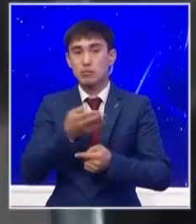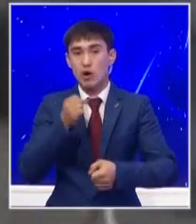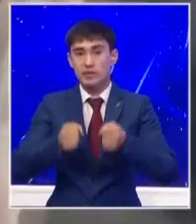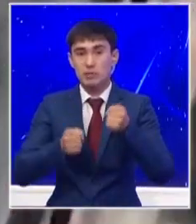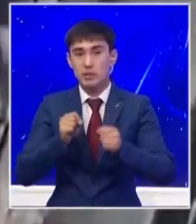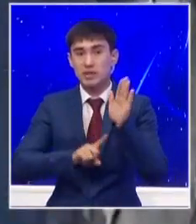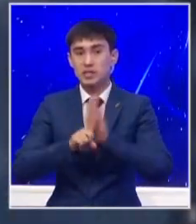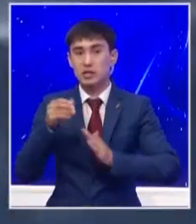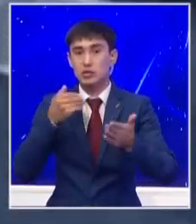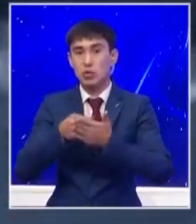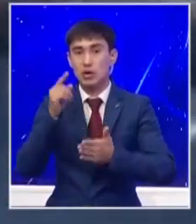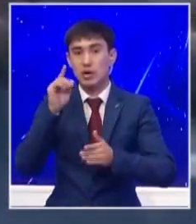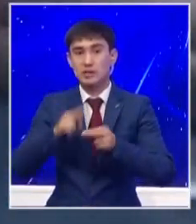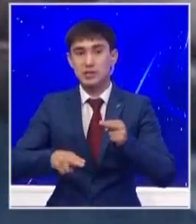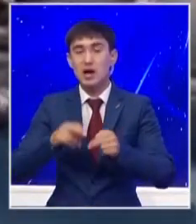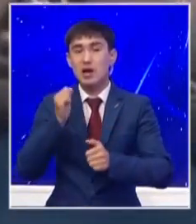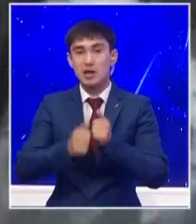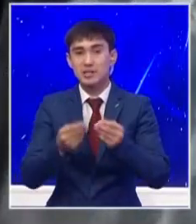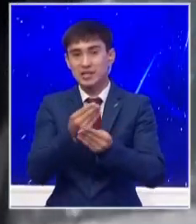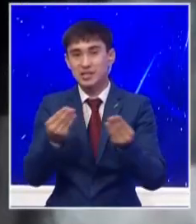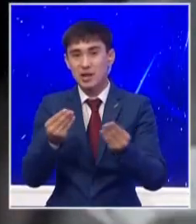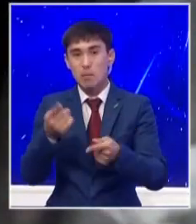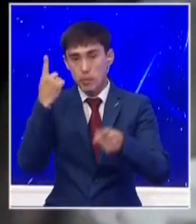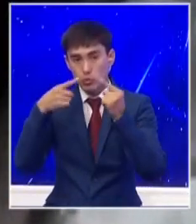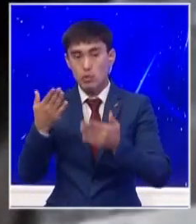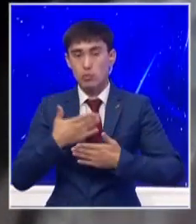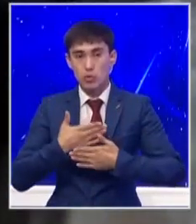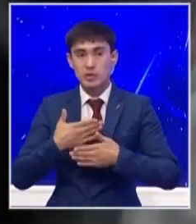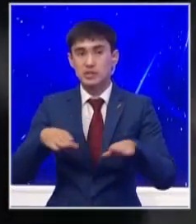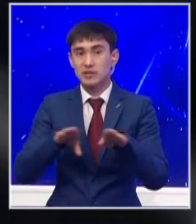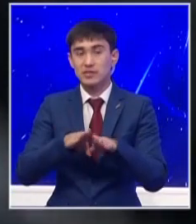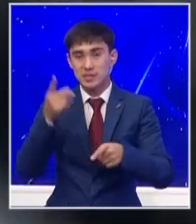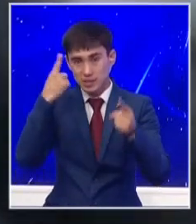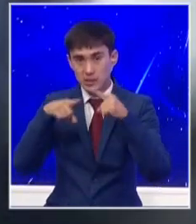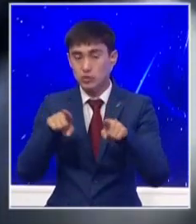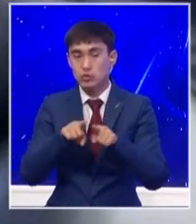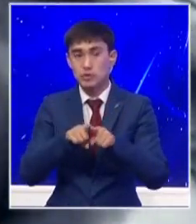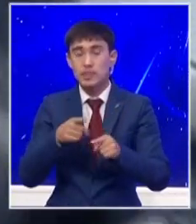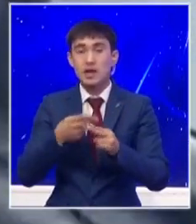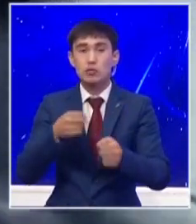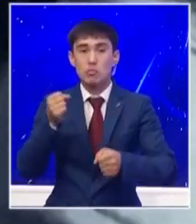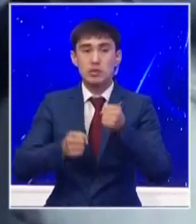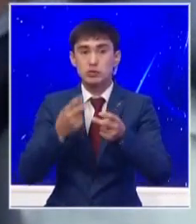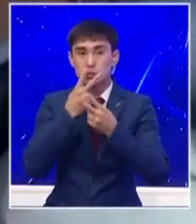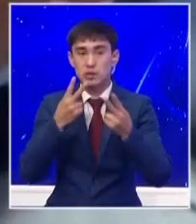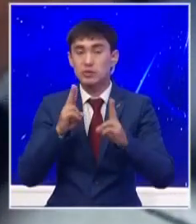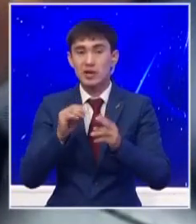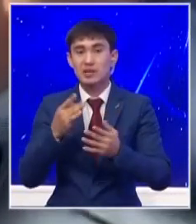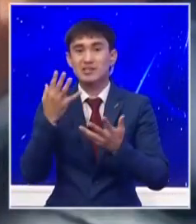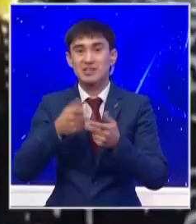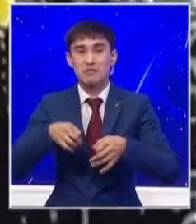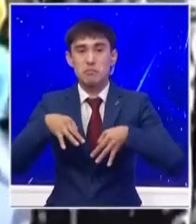автомобиль от начала до конца, каждая линия, каждая деталь придумана мной. Соответственно, и дизайн тоже. Я на эту машину смотрю не как на